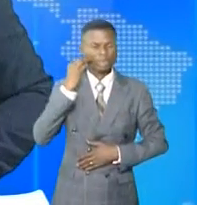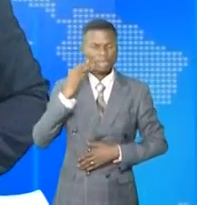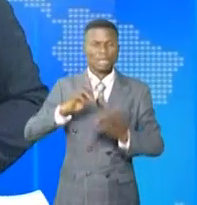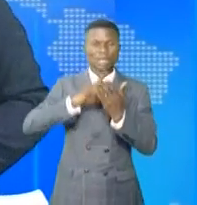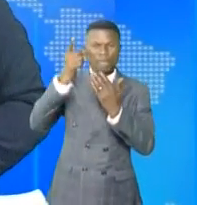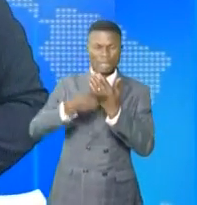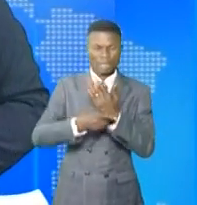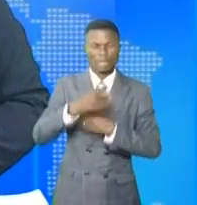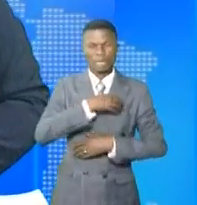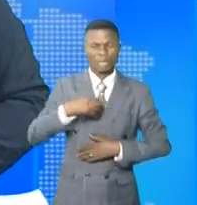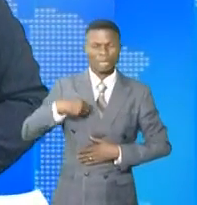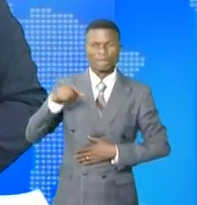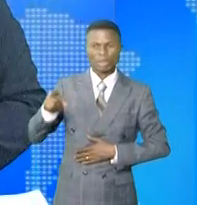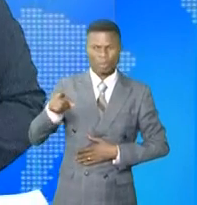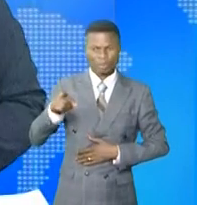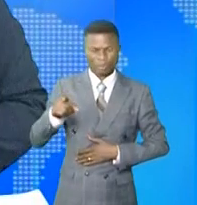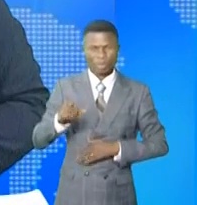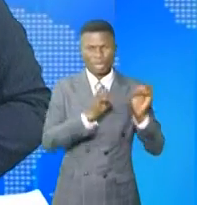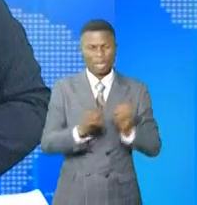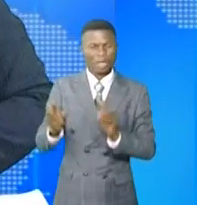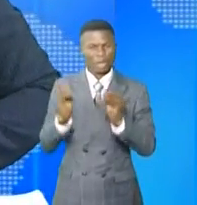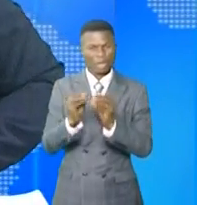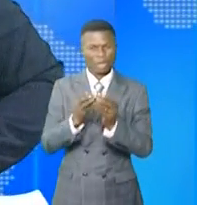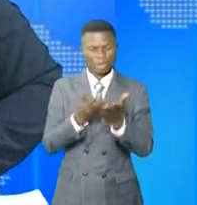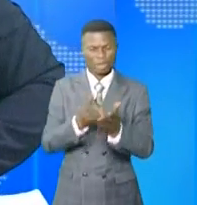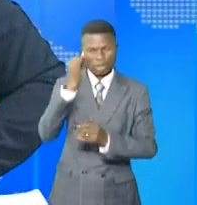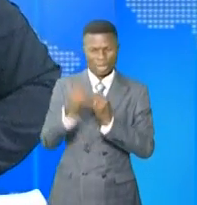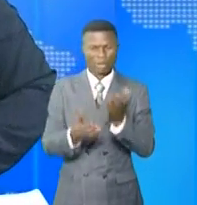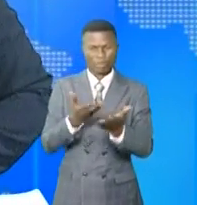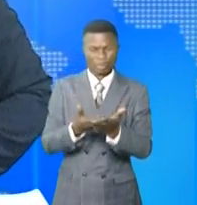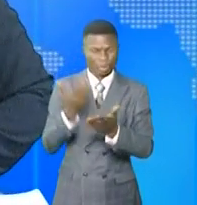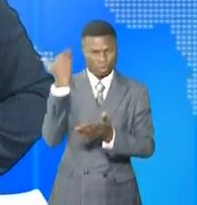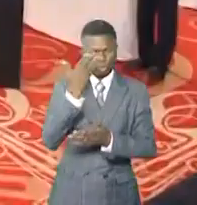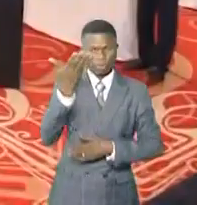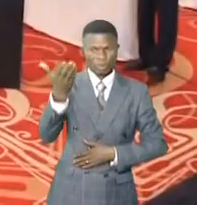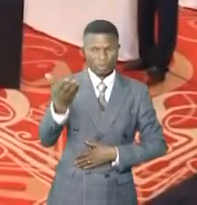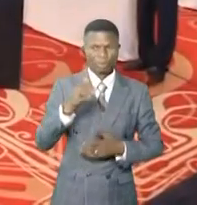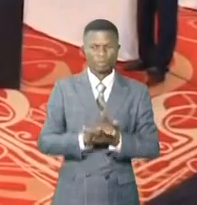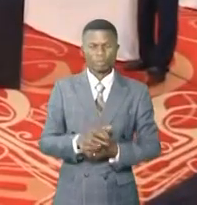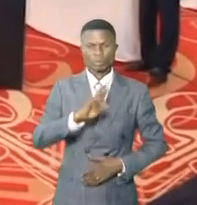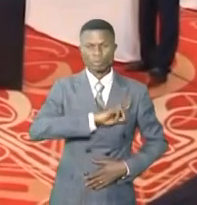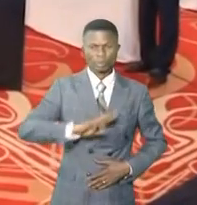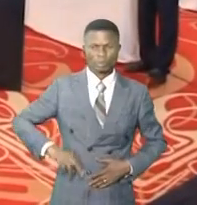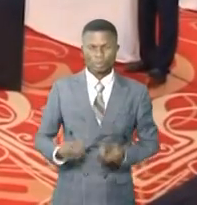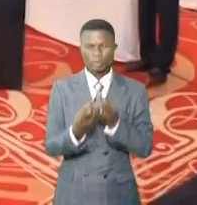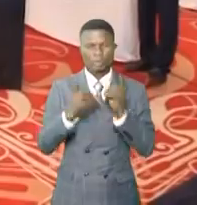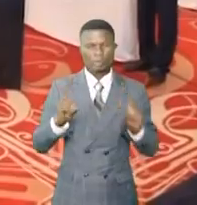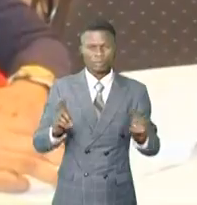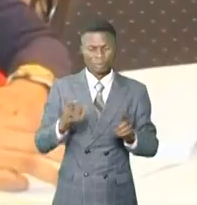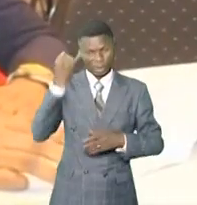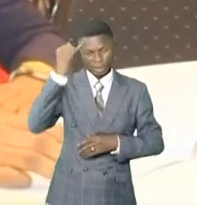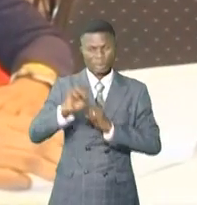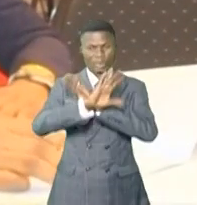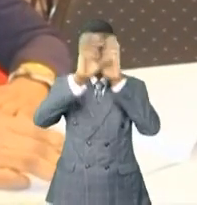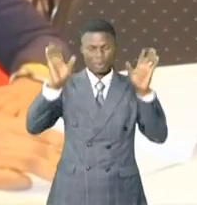Plan, Élisée Mounemwe, qui a présidé la cérémonie de clôture. Rodé Panda. et RDC Initiative pour la transparence